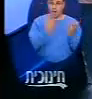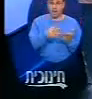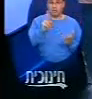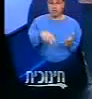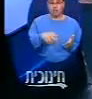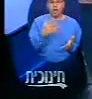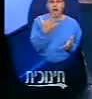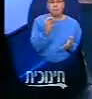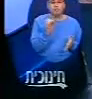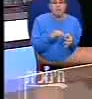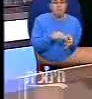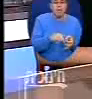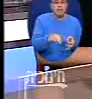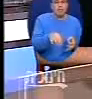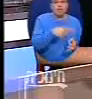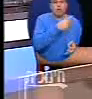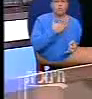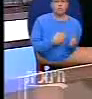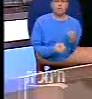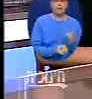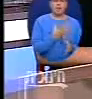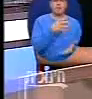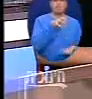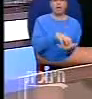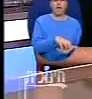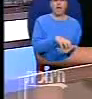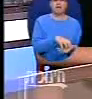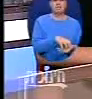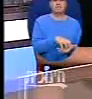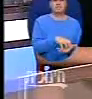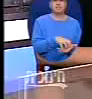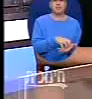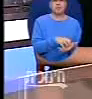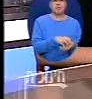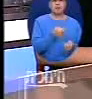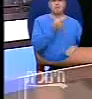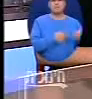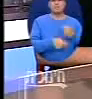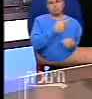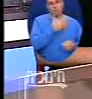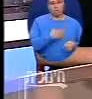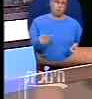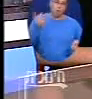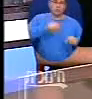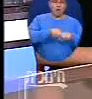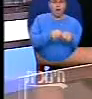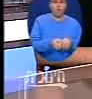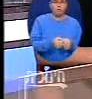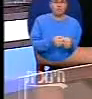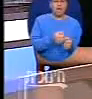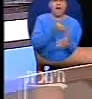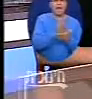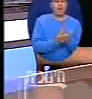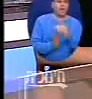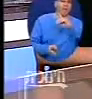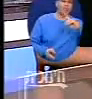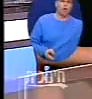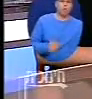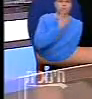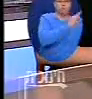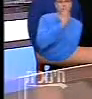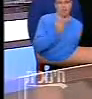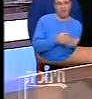50 מטר מקו המים, מרכז מסחרי, פארק מים, עוד הרס של כל החלק הדרומי שרוצים להרוס לנו, ויש כל כך הרבה מה